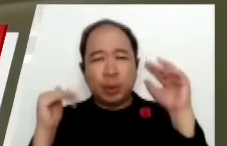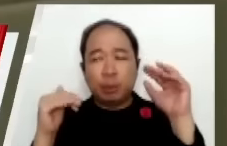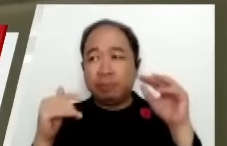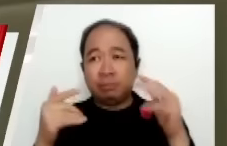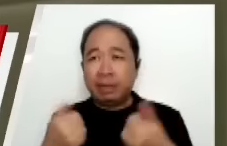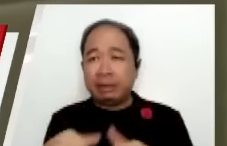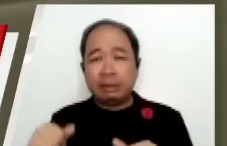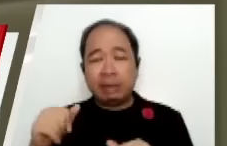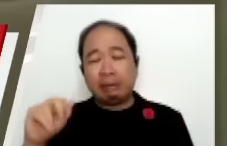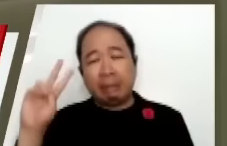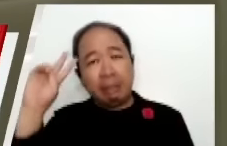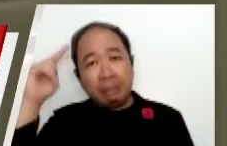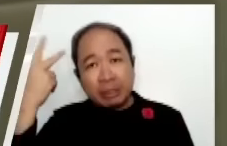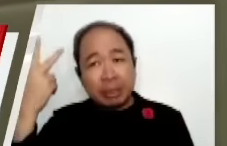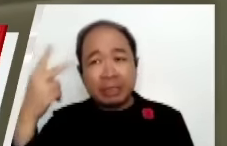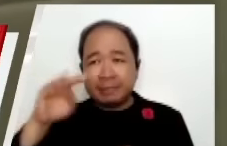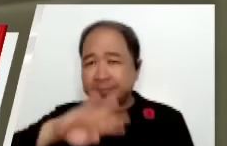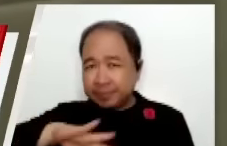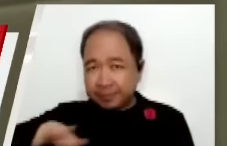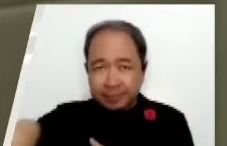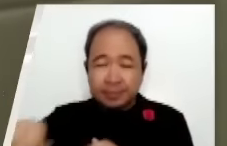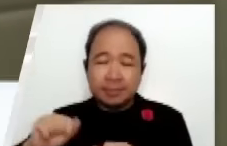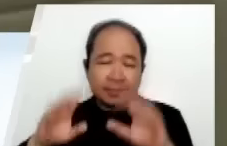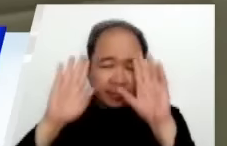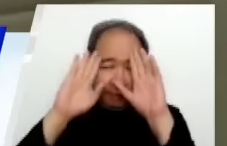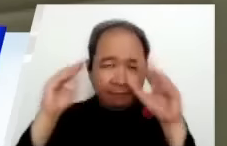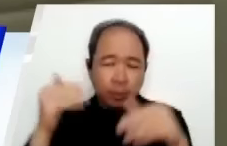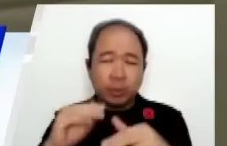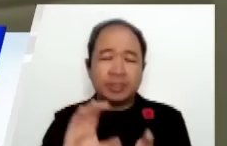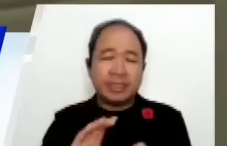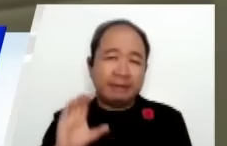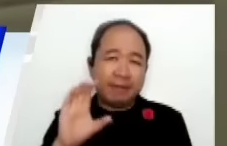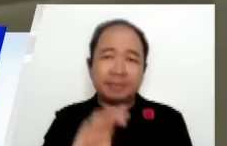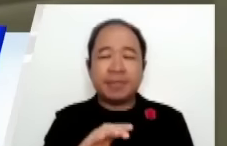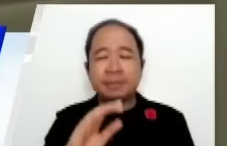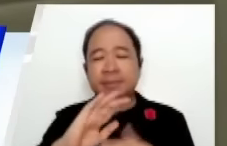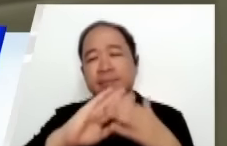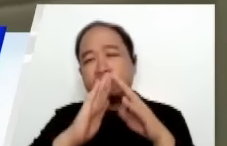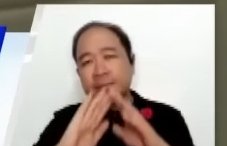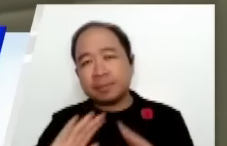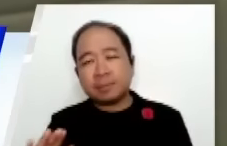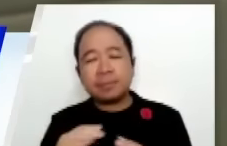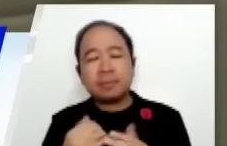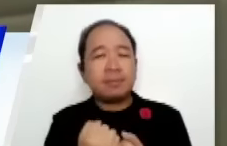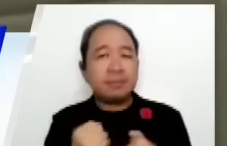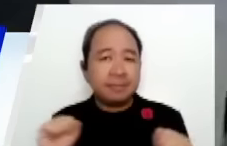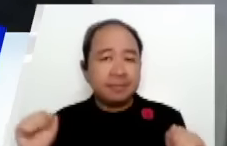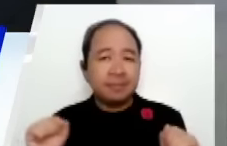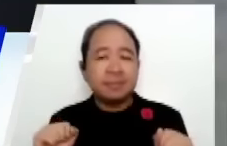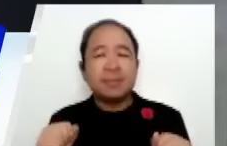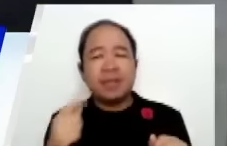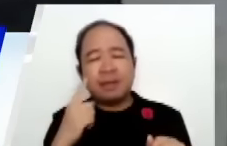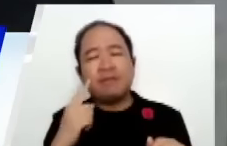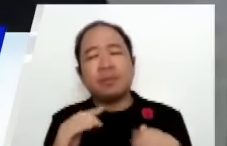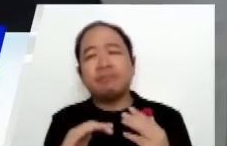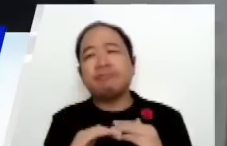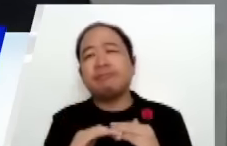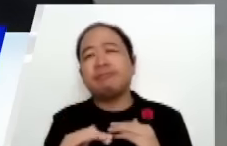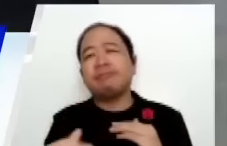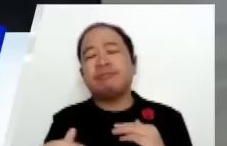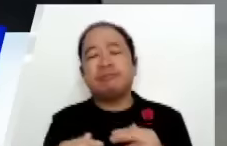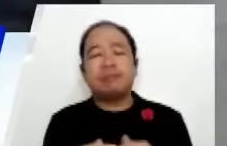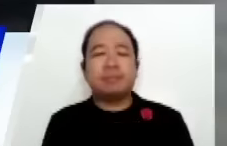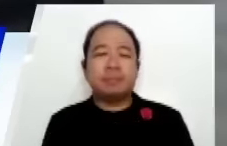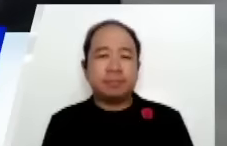forward towards investment, towards peace and security, and towards stability. At